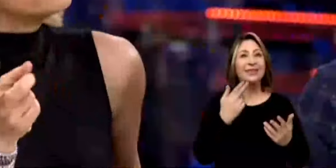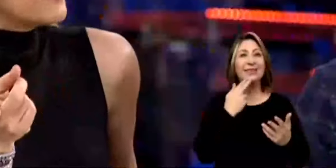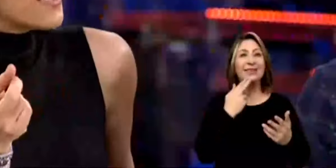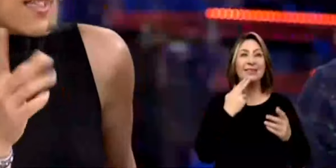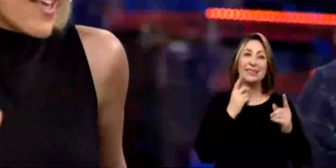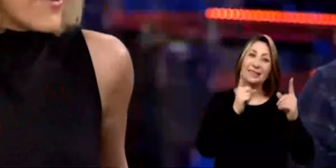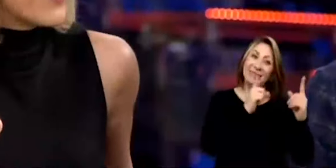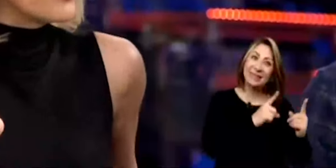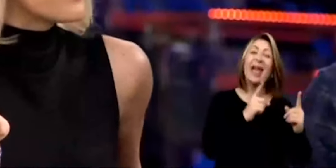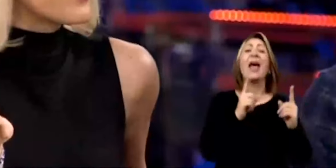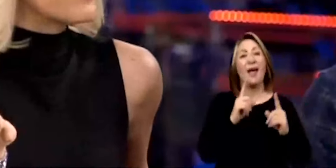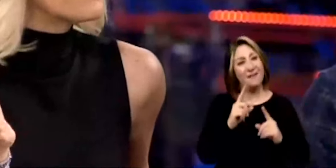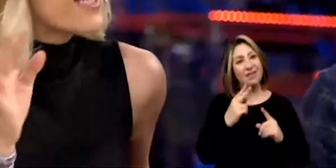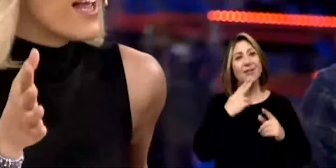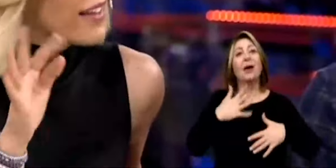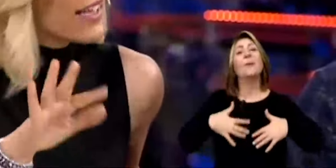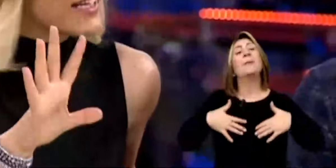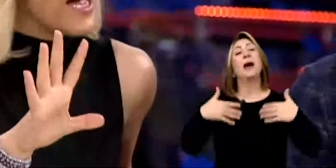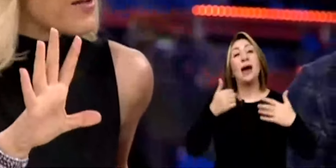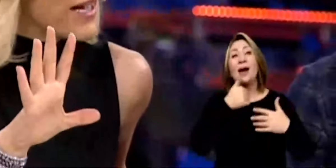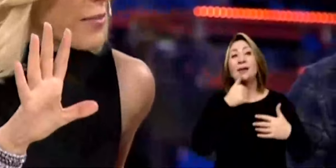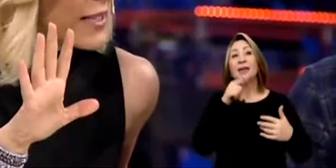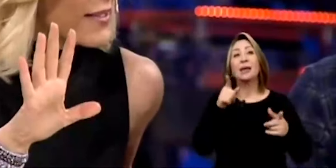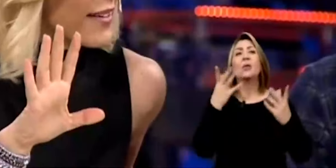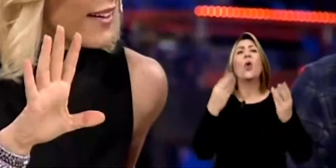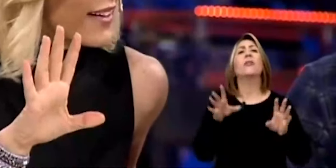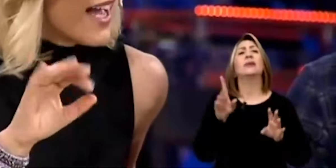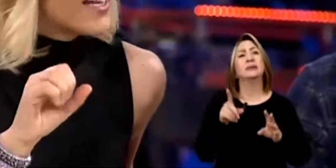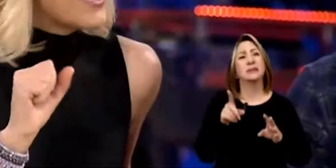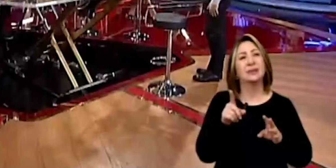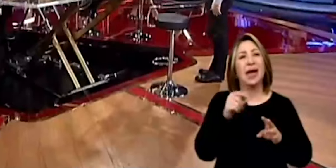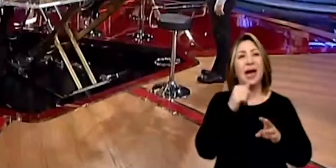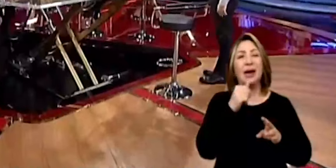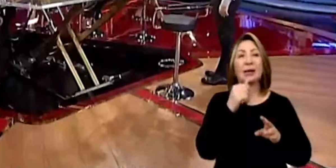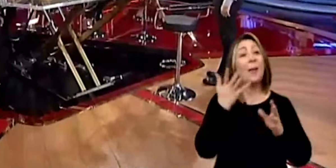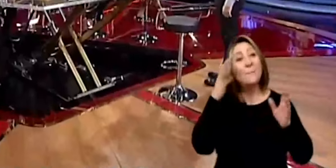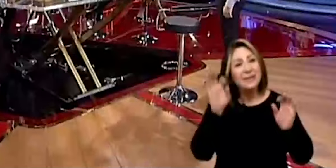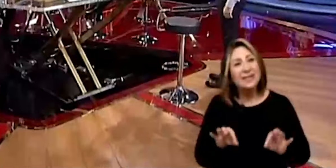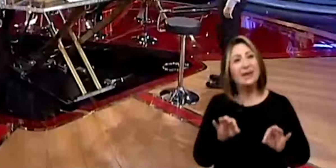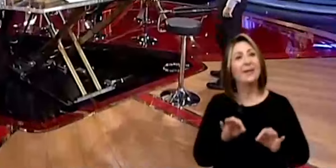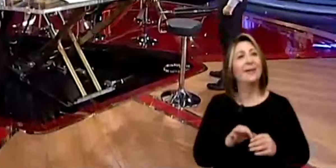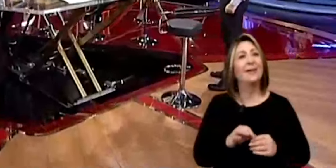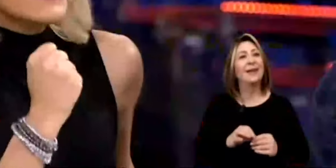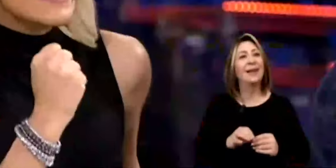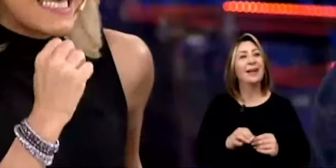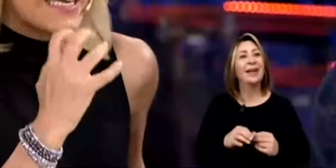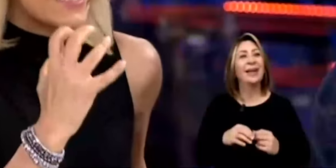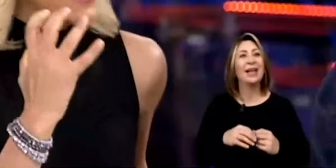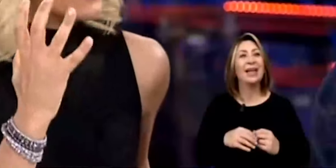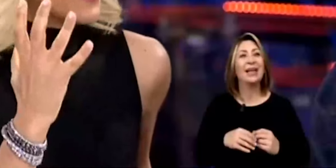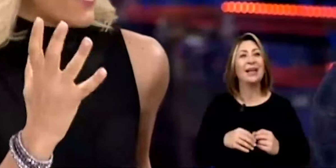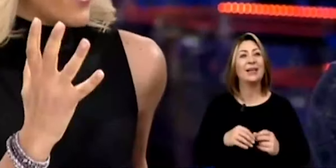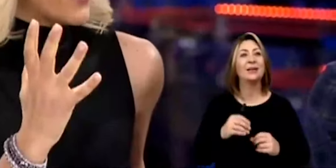Kadın tarafındaysanız evet ateş basabilir ama genelde erkeklerde basmaz. Erkeklerde yani, ne basar hocam? Erkeklerde kadın